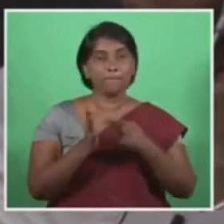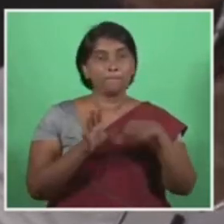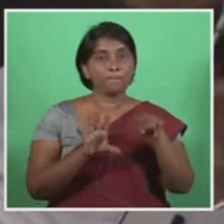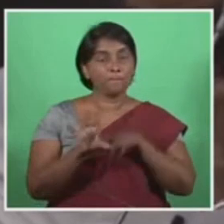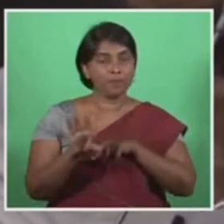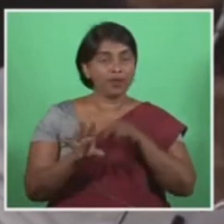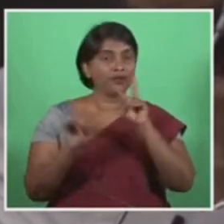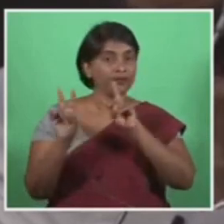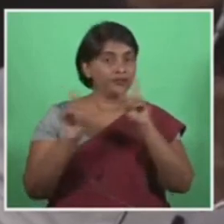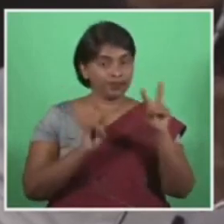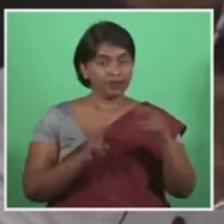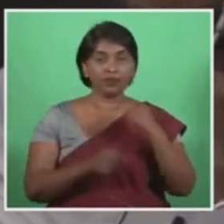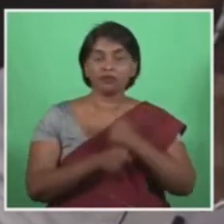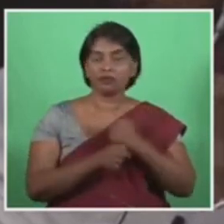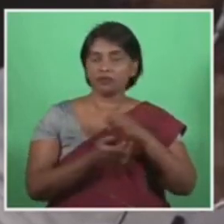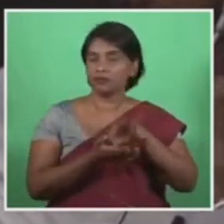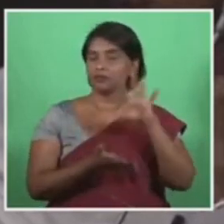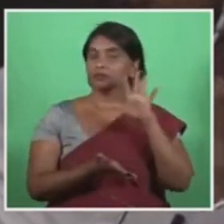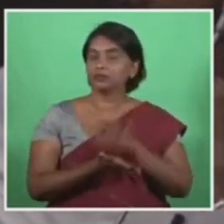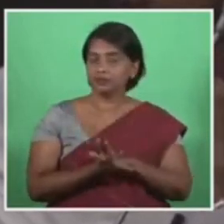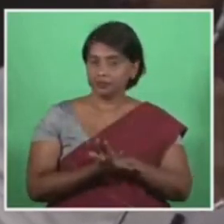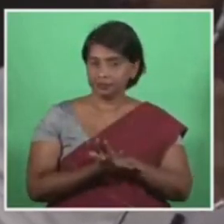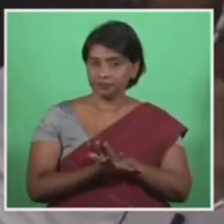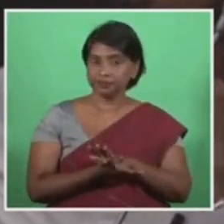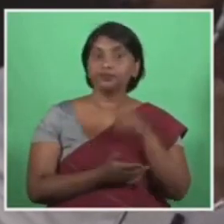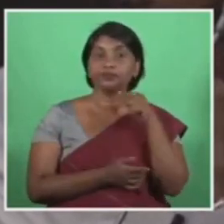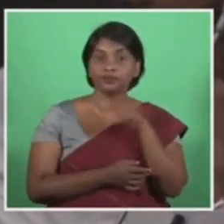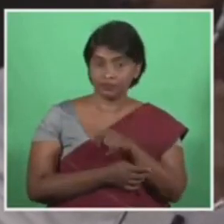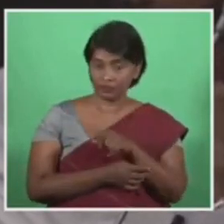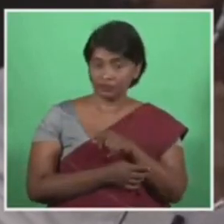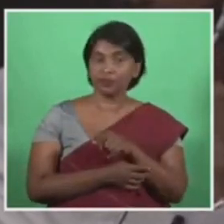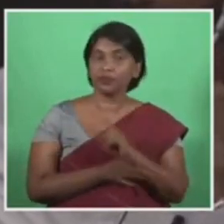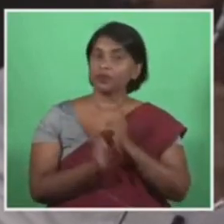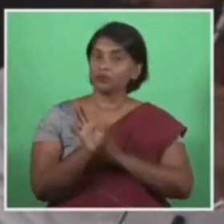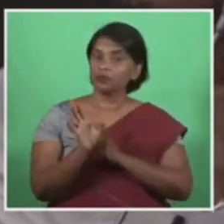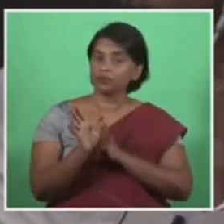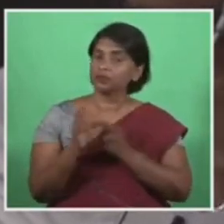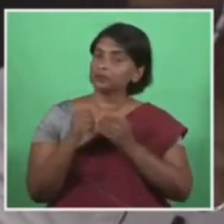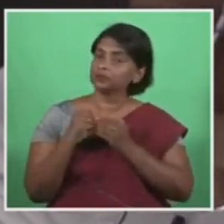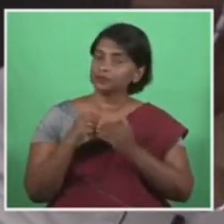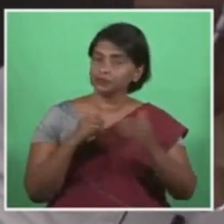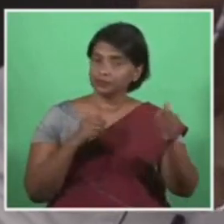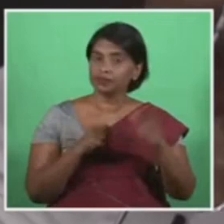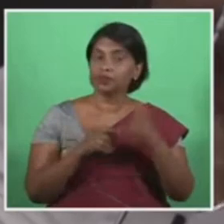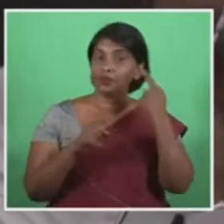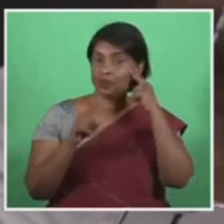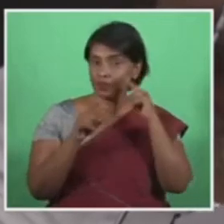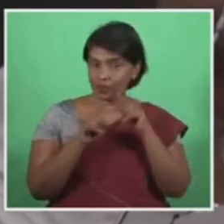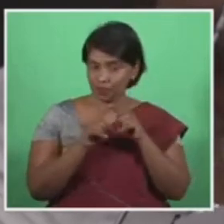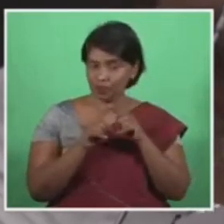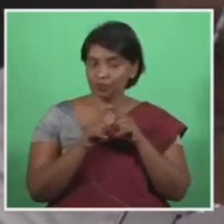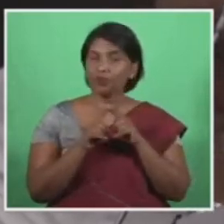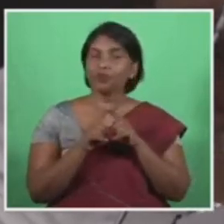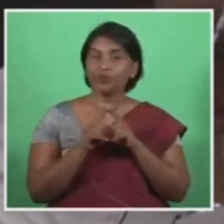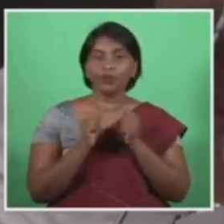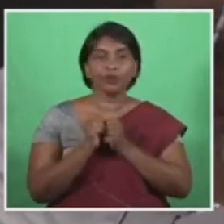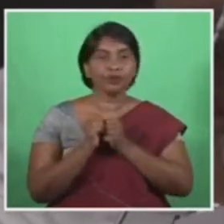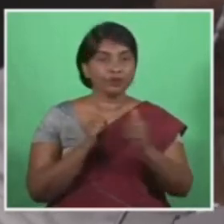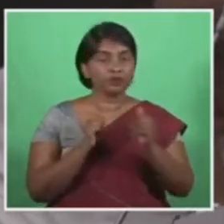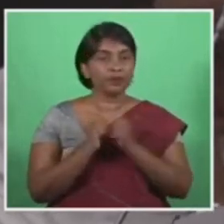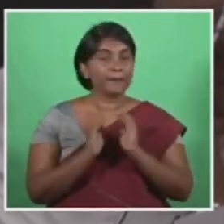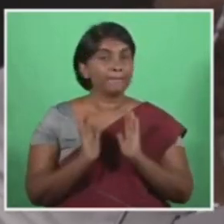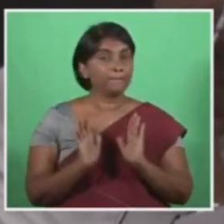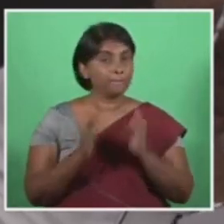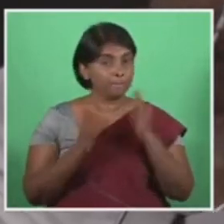विशिदेपिनल जनरजयाक बवट पत्करा मे अखंड तत्व्यान मत कटयुत कट क्रिया